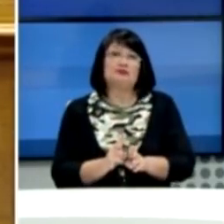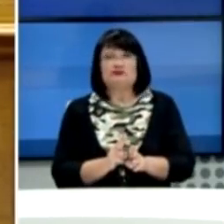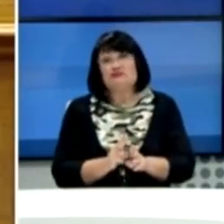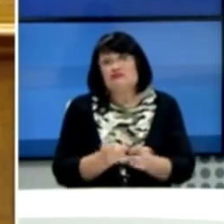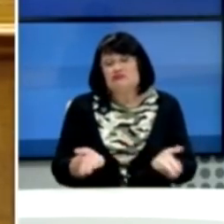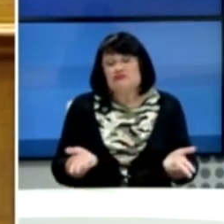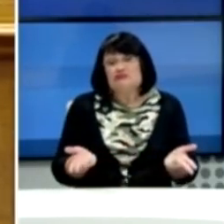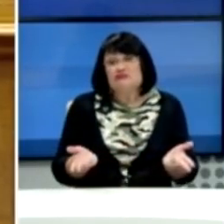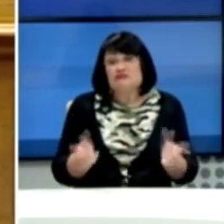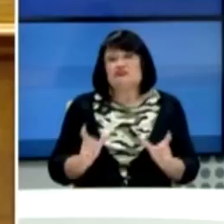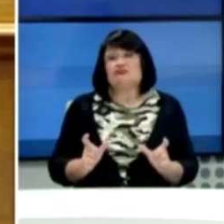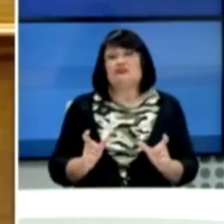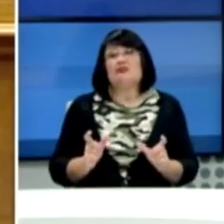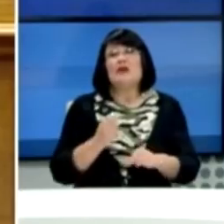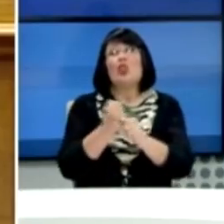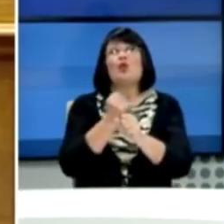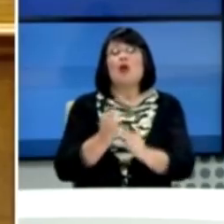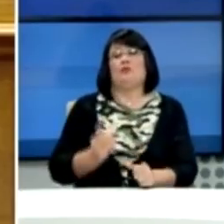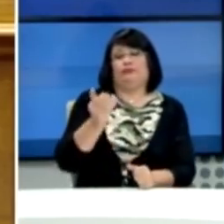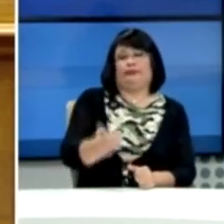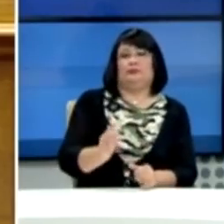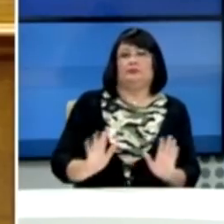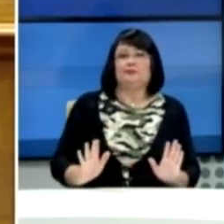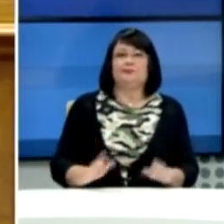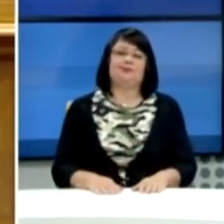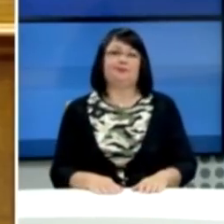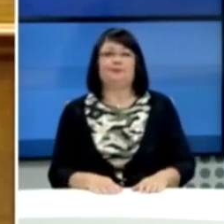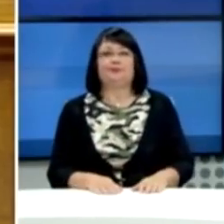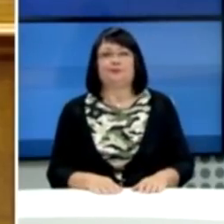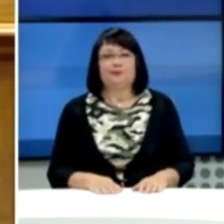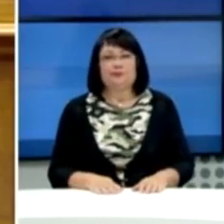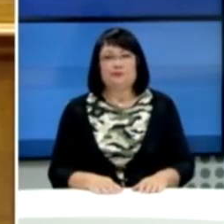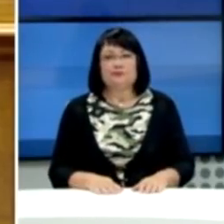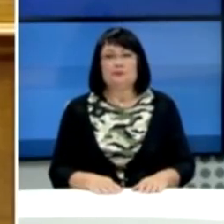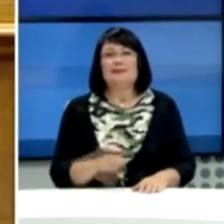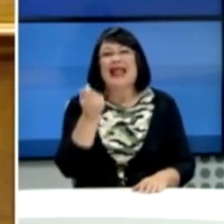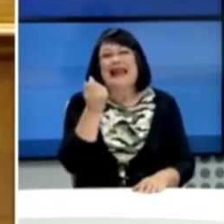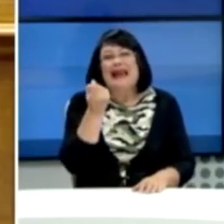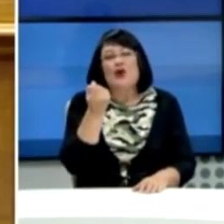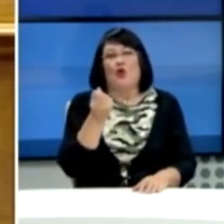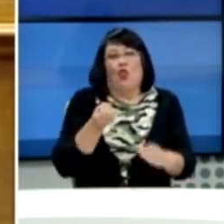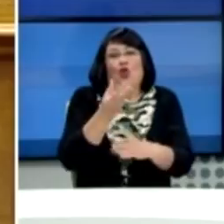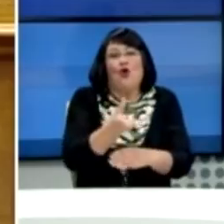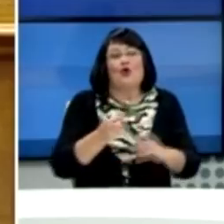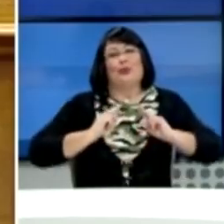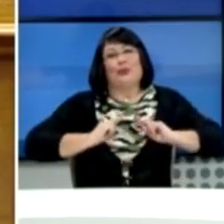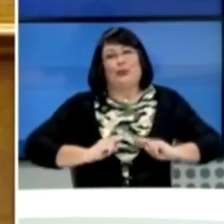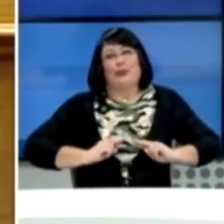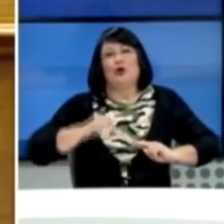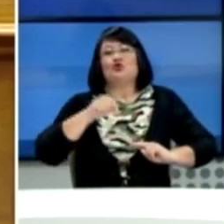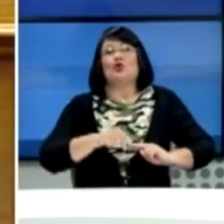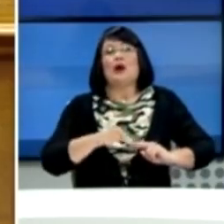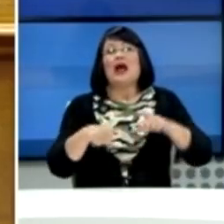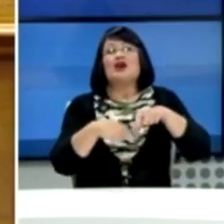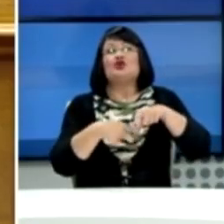έχουν μπει σε αναστολή εργασίας. Όλοι όσοι θα περνούσαν με το μικρό αυτό επίδομα, τώρα αντί για δώρο